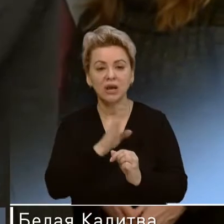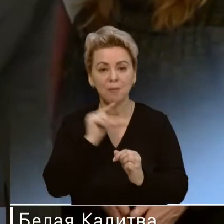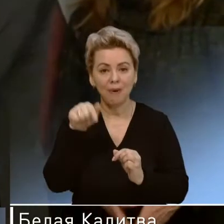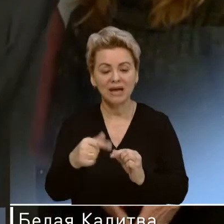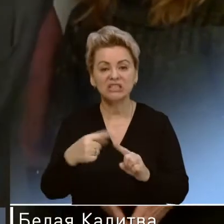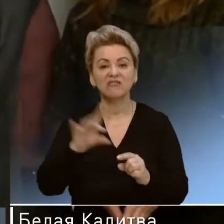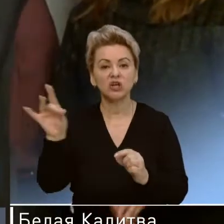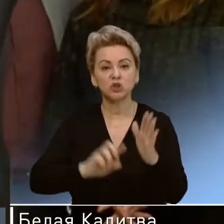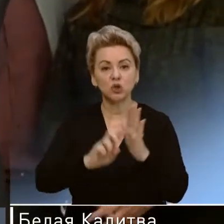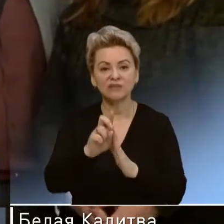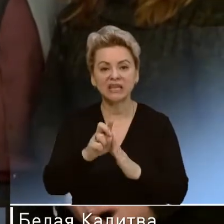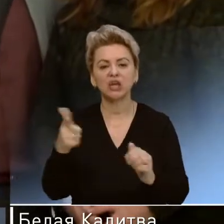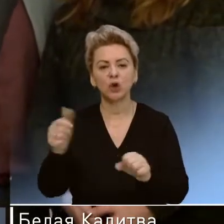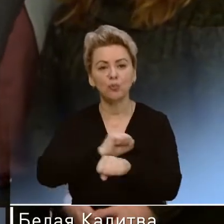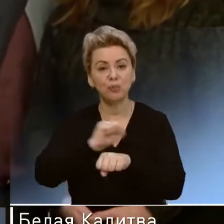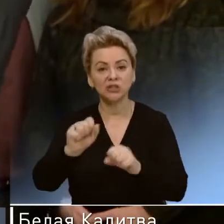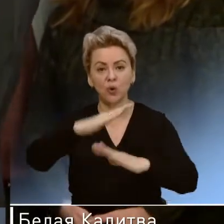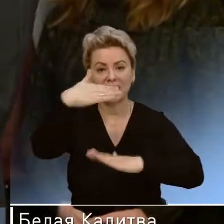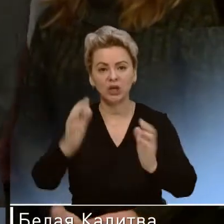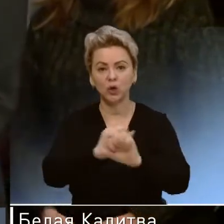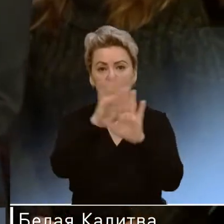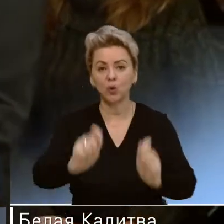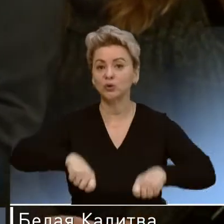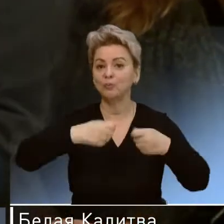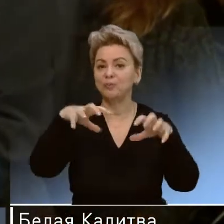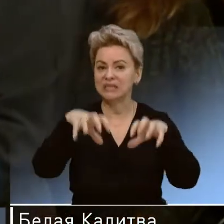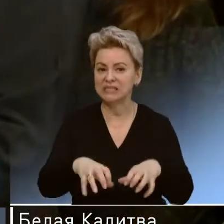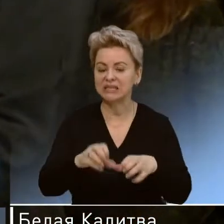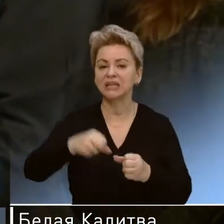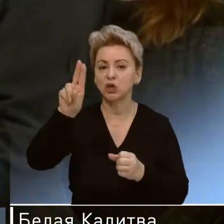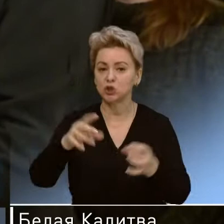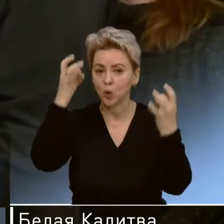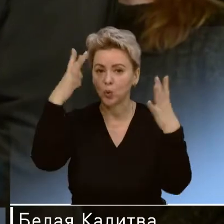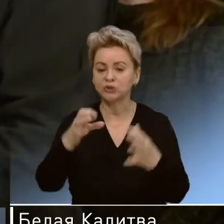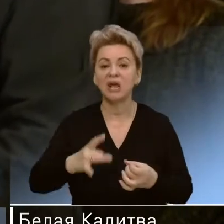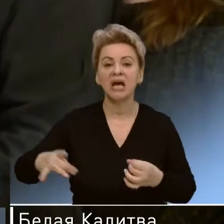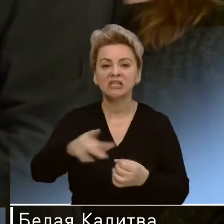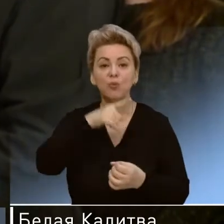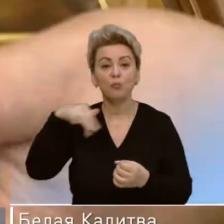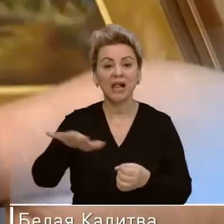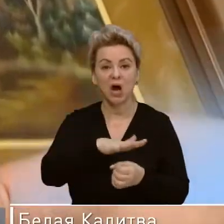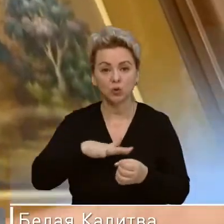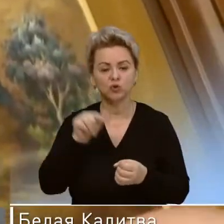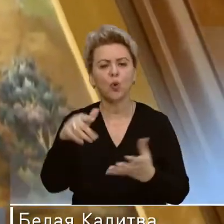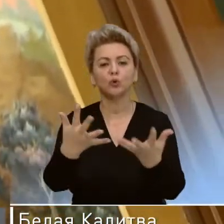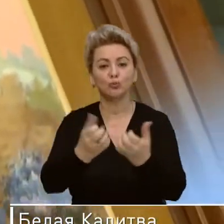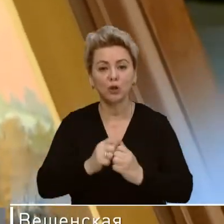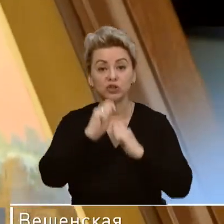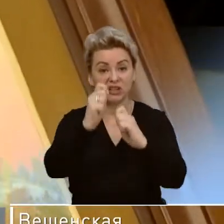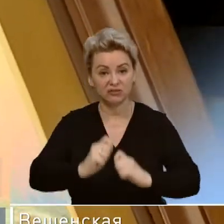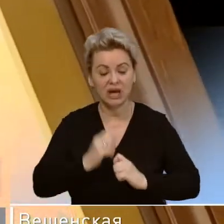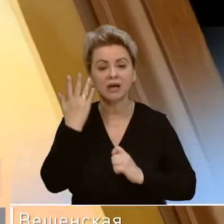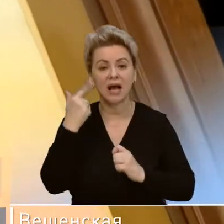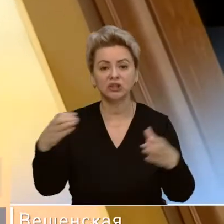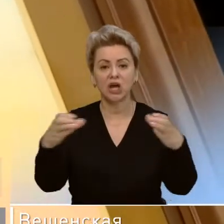храм святого Георгия Победоносца икону передал председатель региональной национально-культурной автономии белорусов. Он получил ее в дар,